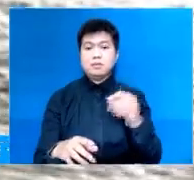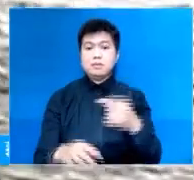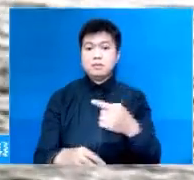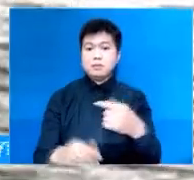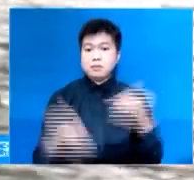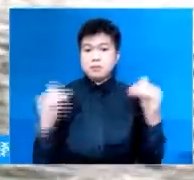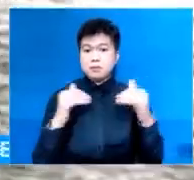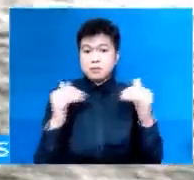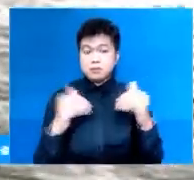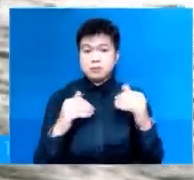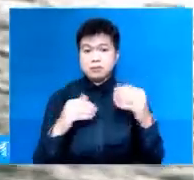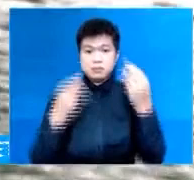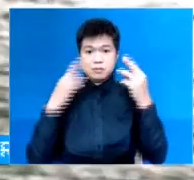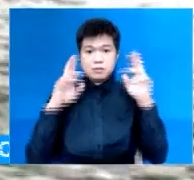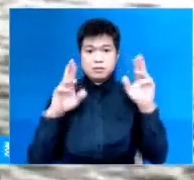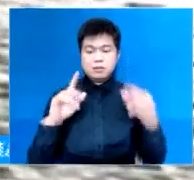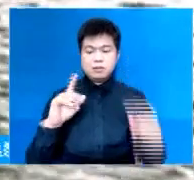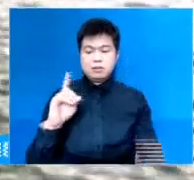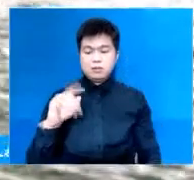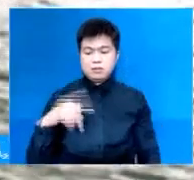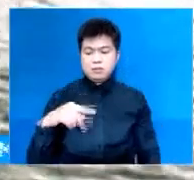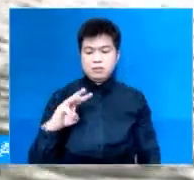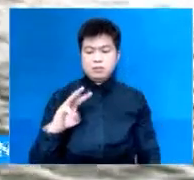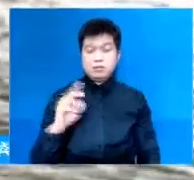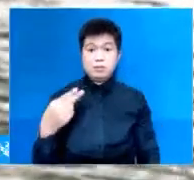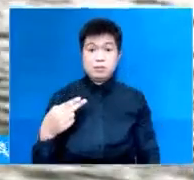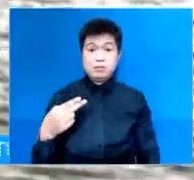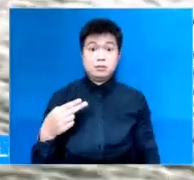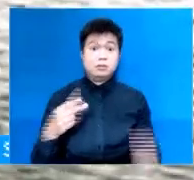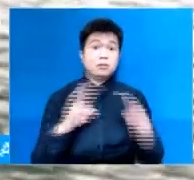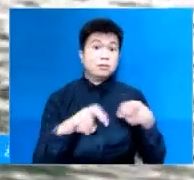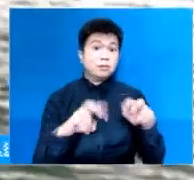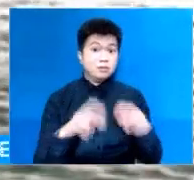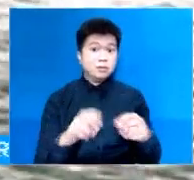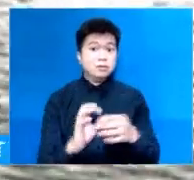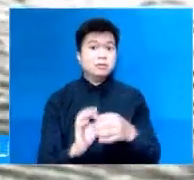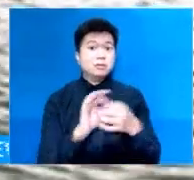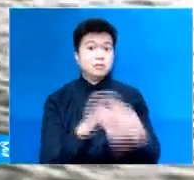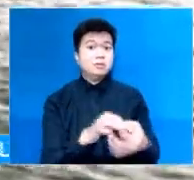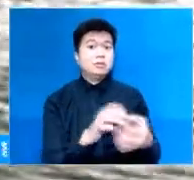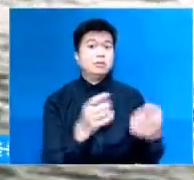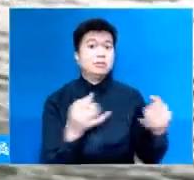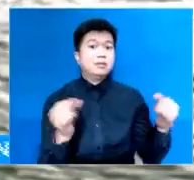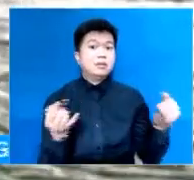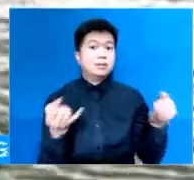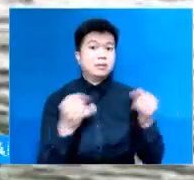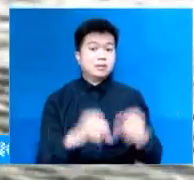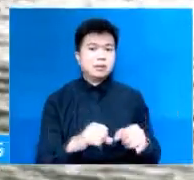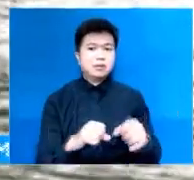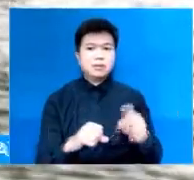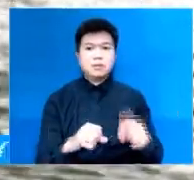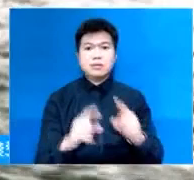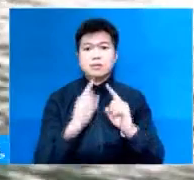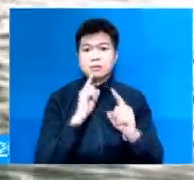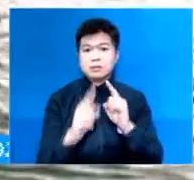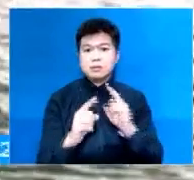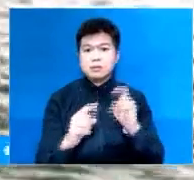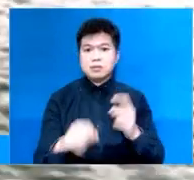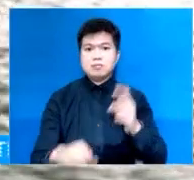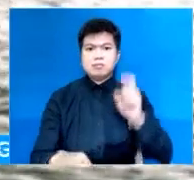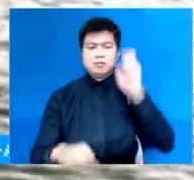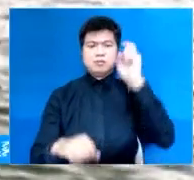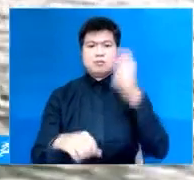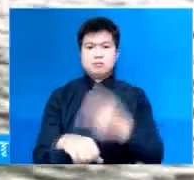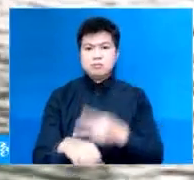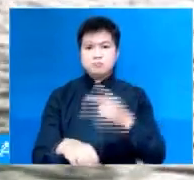sa DPWH kaugnay sa isinasagawang investigasyon sa insidente. Napag-usapan rin na kailangan ng mag-double time dito sa ginagawang bagong tulay